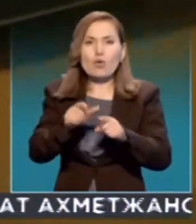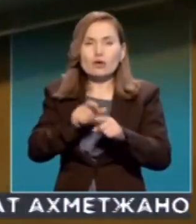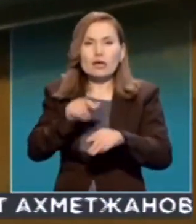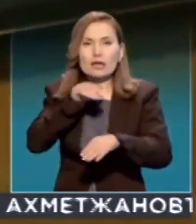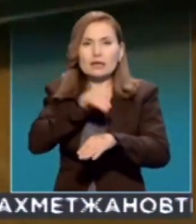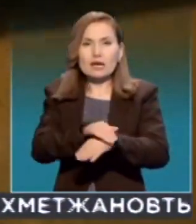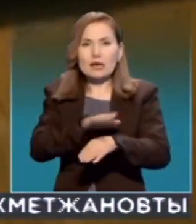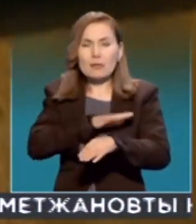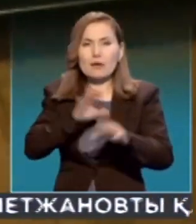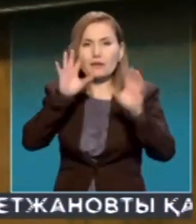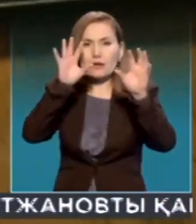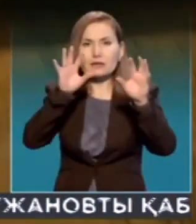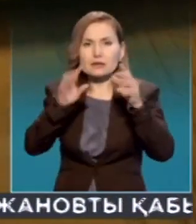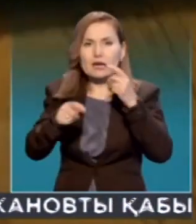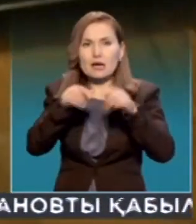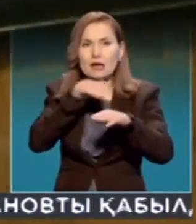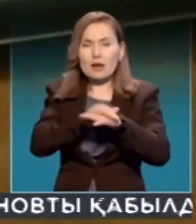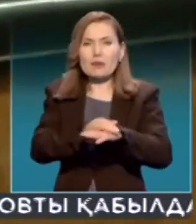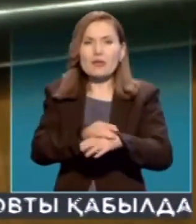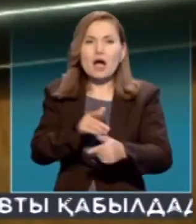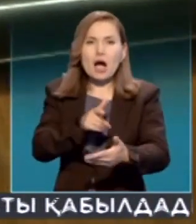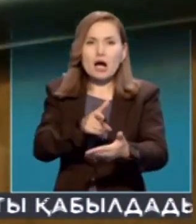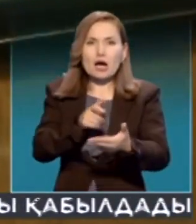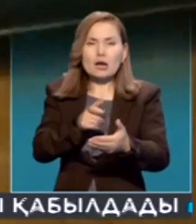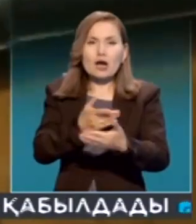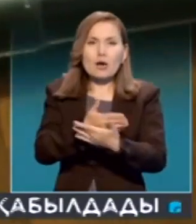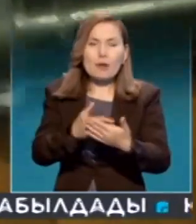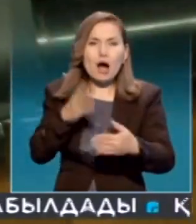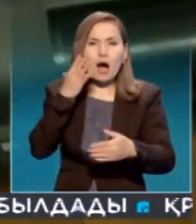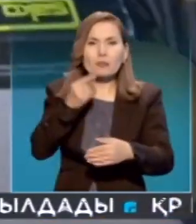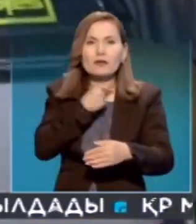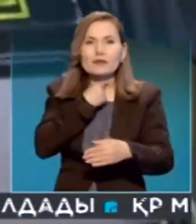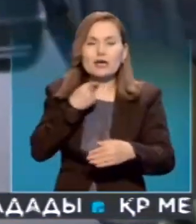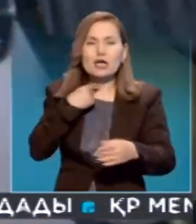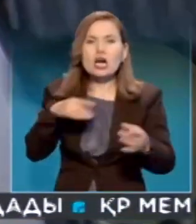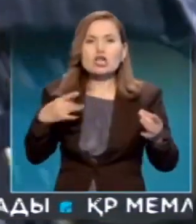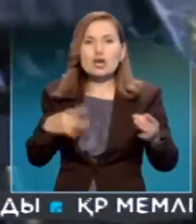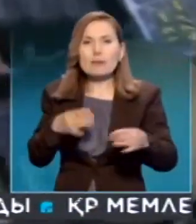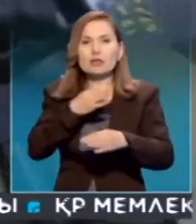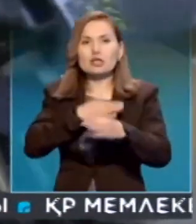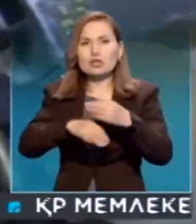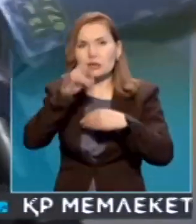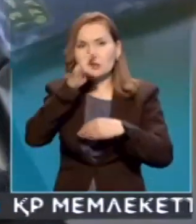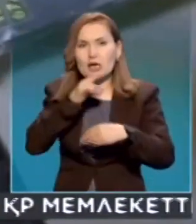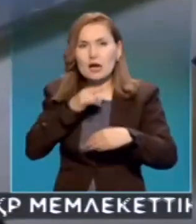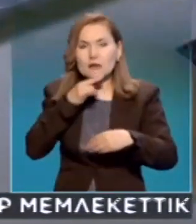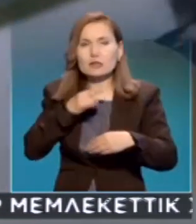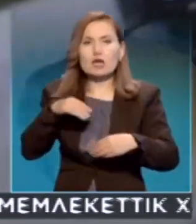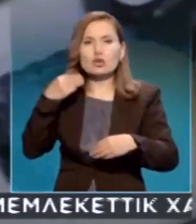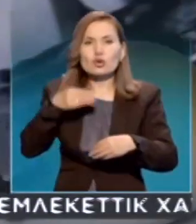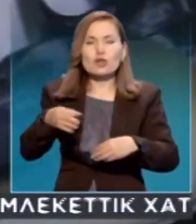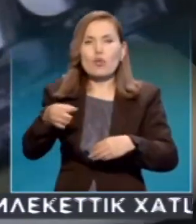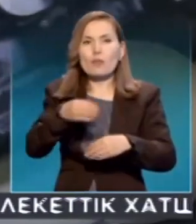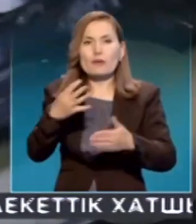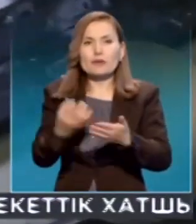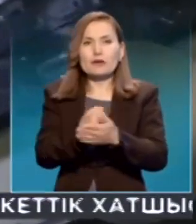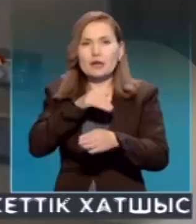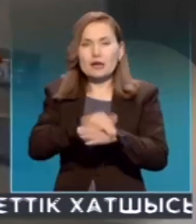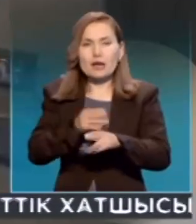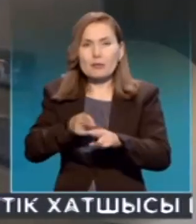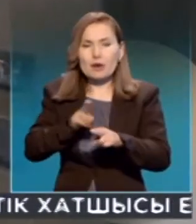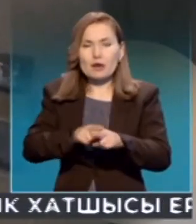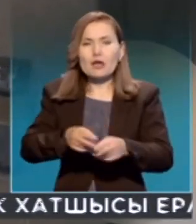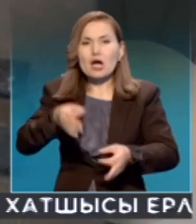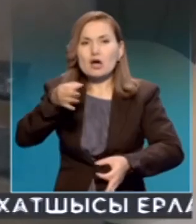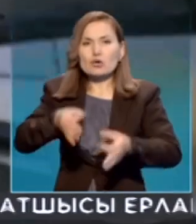тәркіленді. Заңсыз айналымда жүрген қару-жарақтар Алматы, Талдықорған, Жамбыл, Шығыс Қазақстан мен Түркістан облыстарынан табылған. Осы деректер бойынша